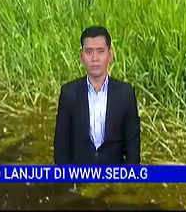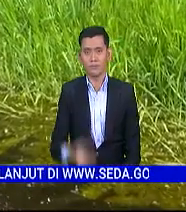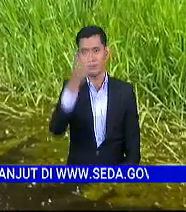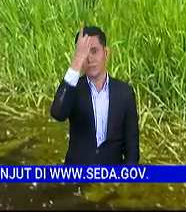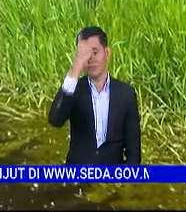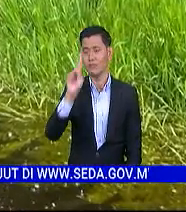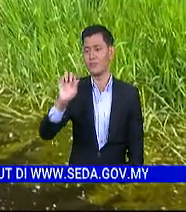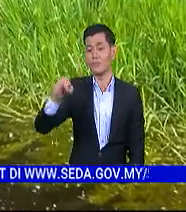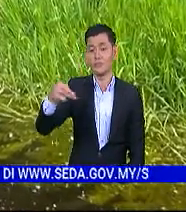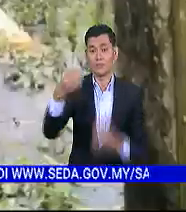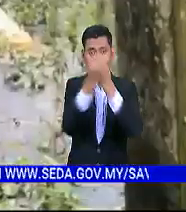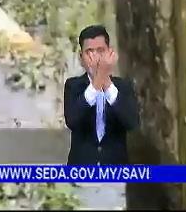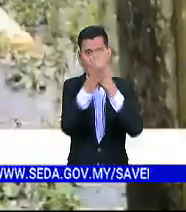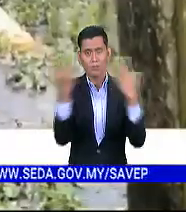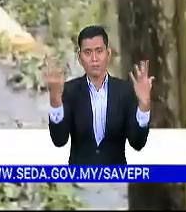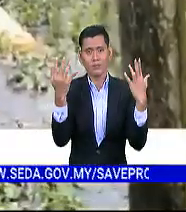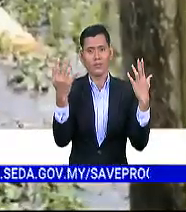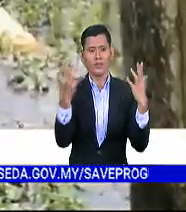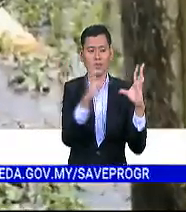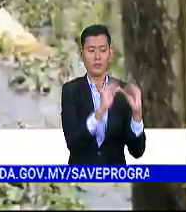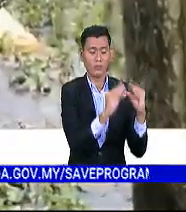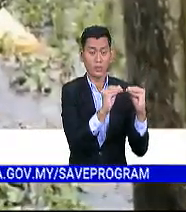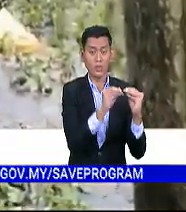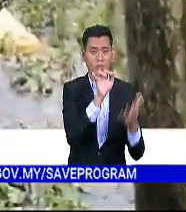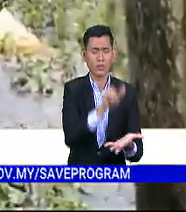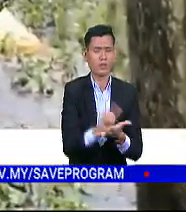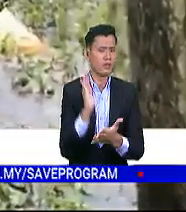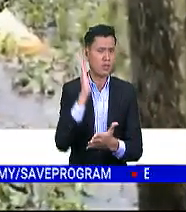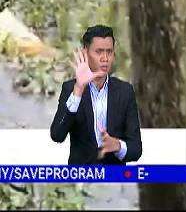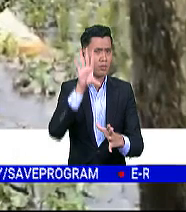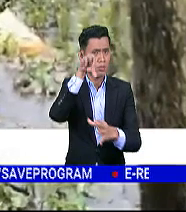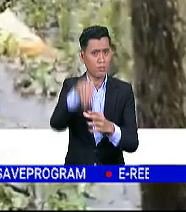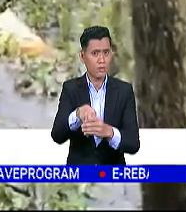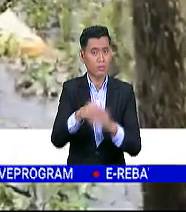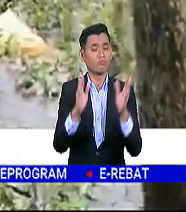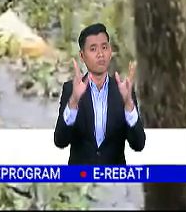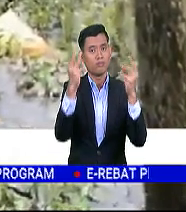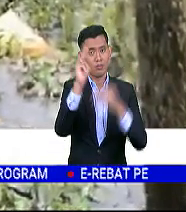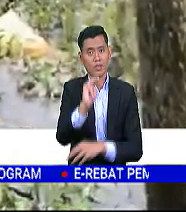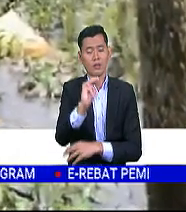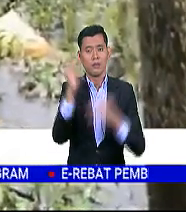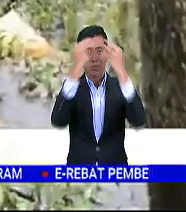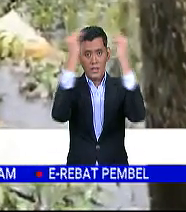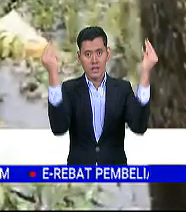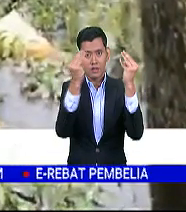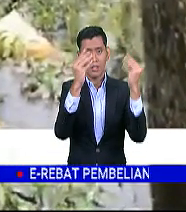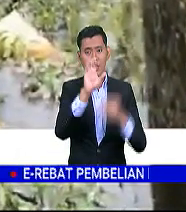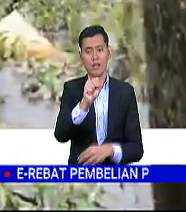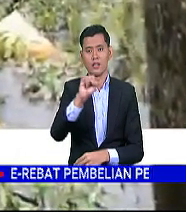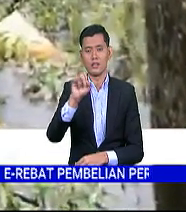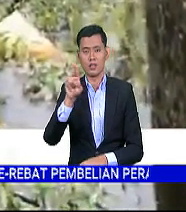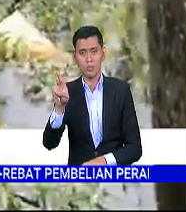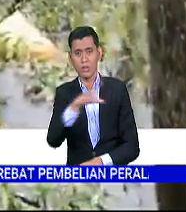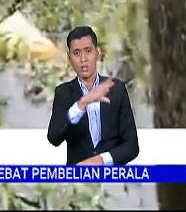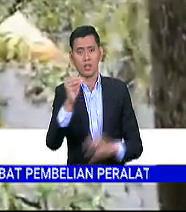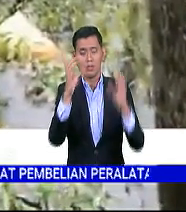Datuk Sri Tiong menerusi kenyataan mendedahkan mesyuarat berkenaan akan melibatkan pihak Majlis Perbandaran Sibu, Majlis Daerah